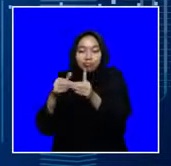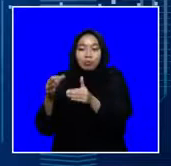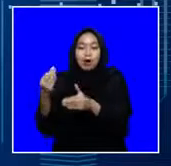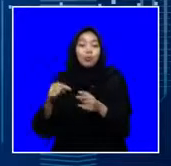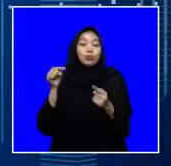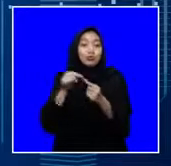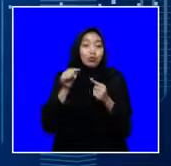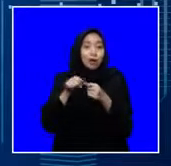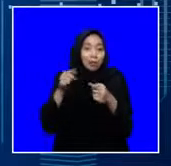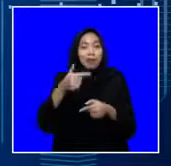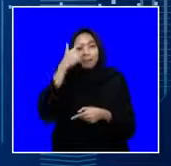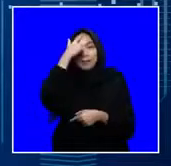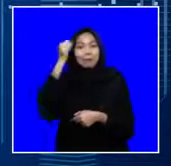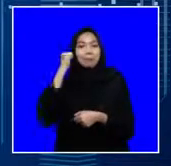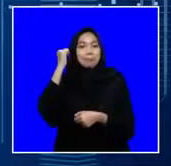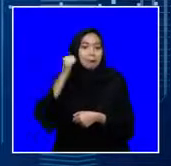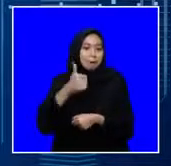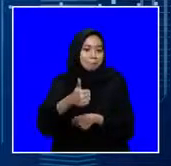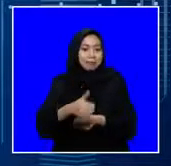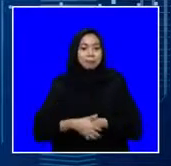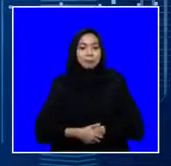Merdeka Belajar kita. Berikut.